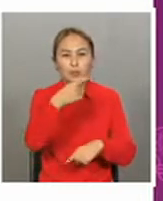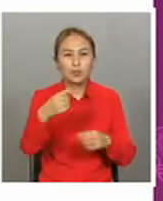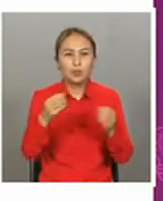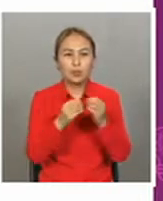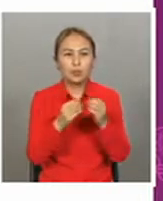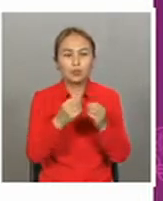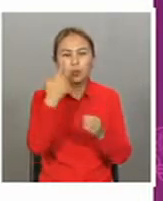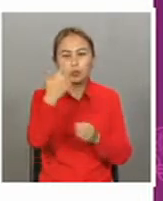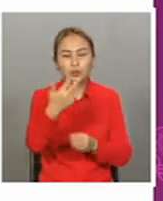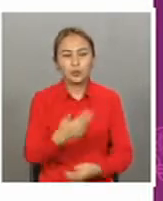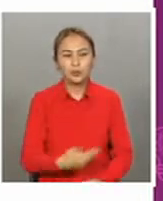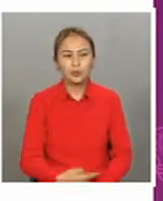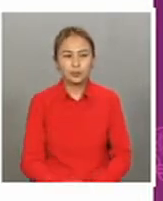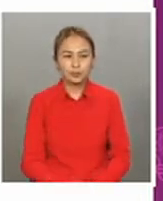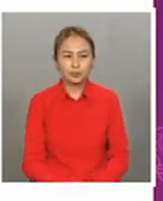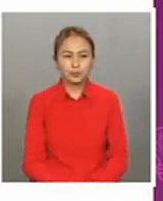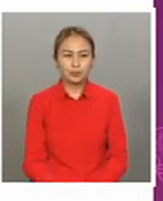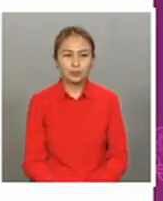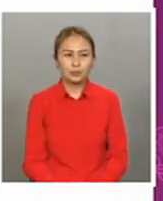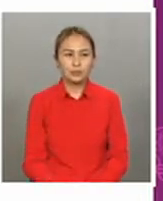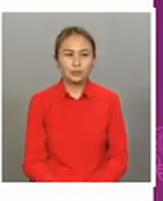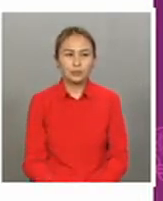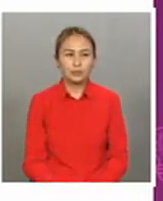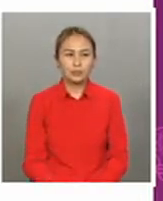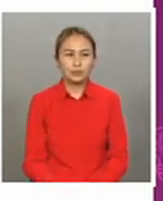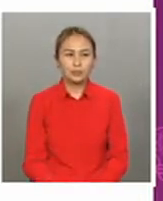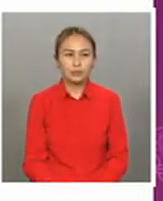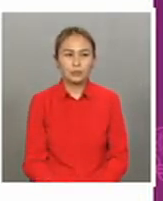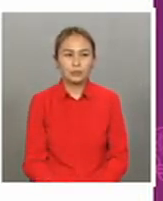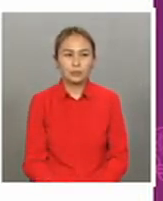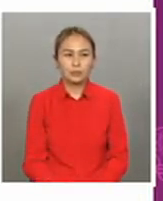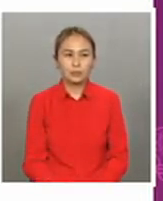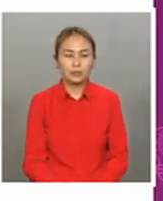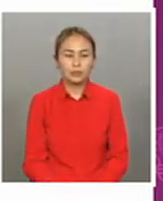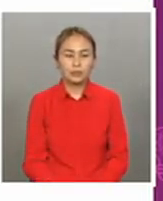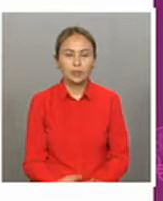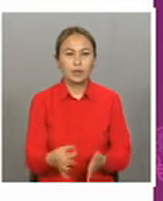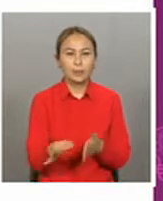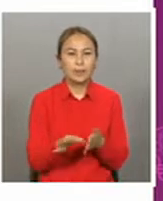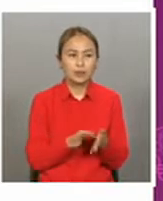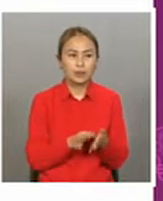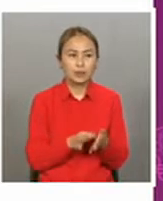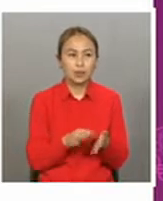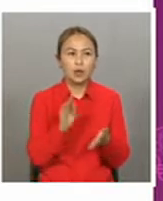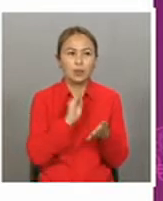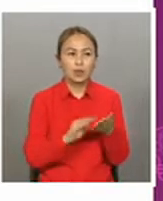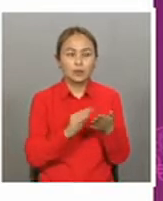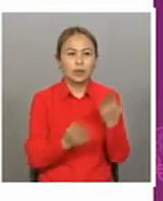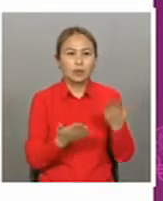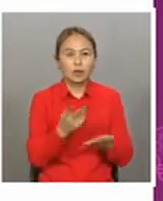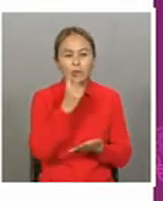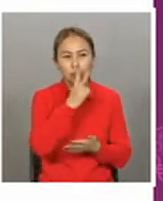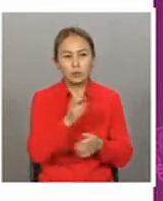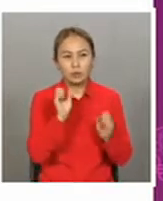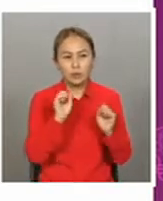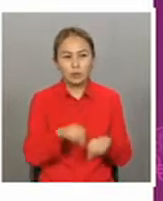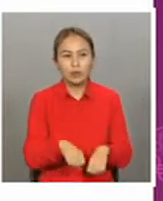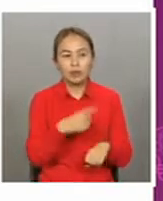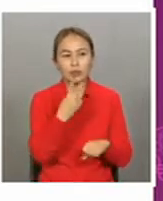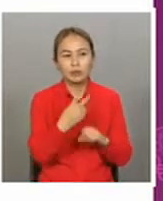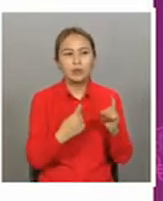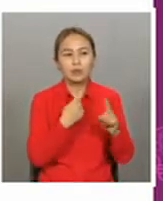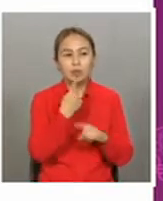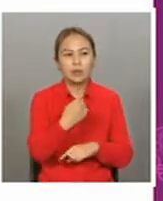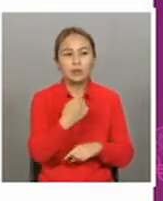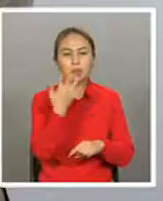мен 10-нан 3-тің айырмасы берілген. Бірден бөлімдеріне қарайтын болсақ, мінекей 2-ден 1-ге